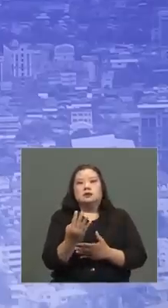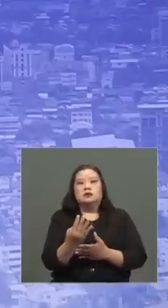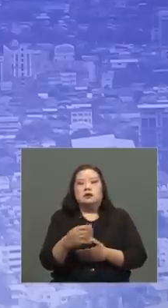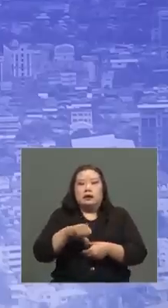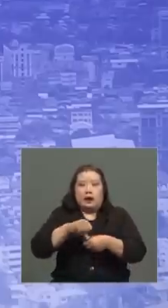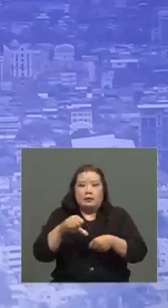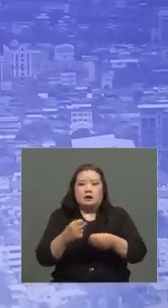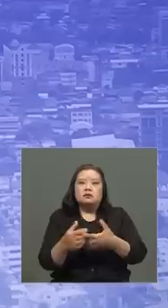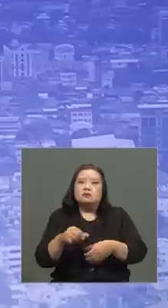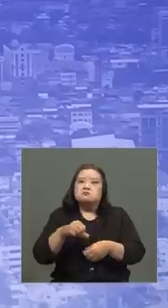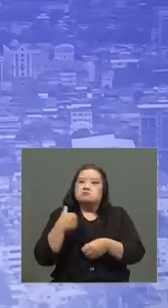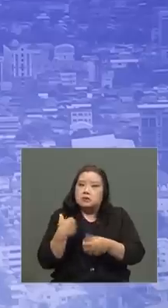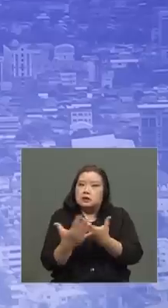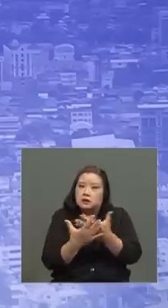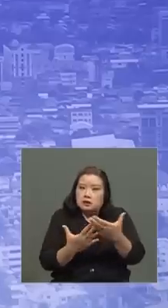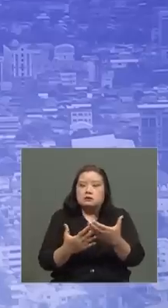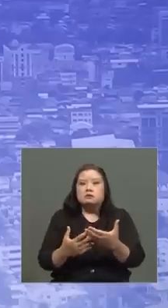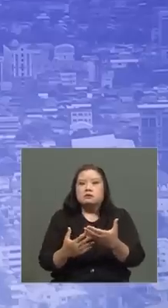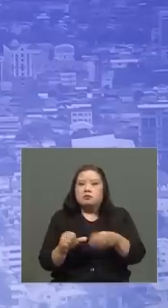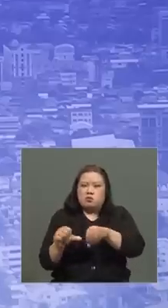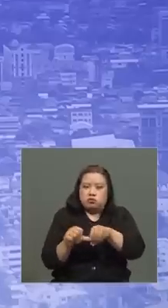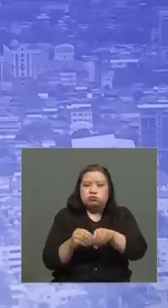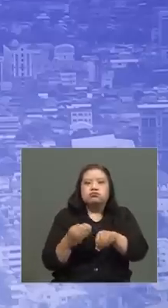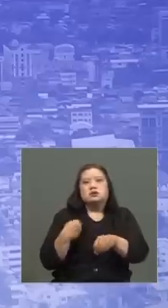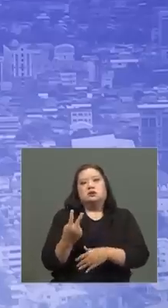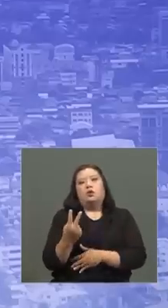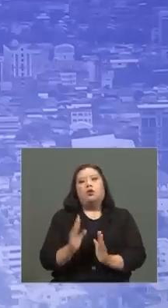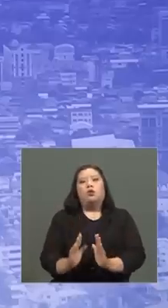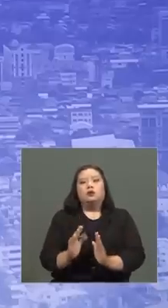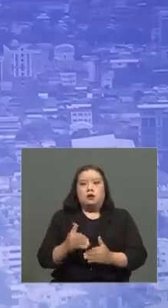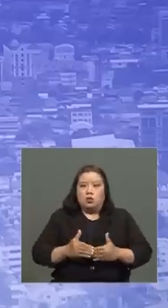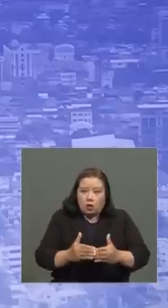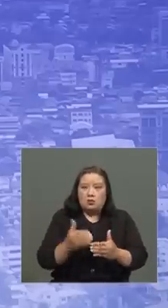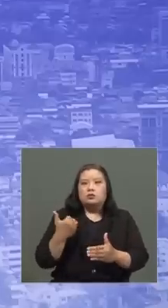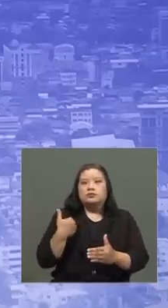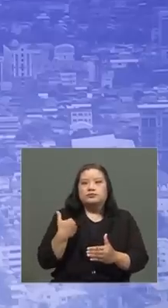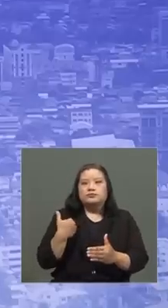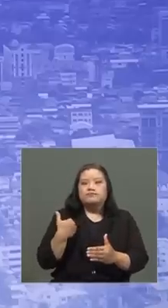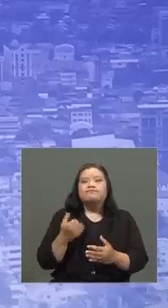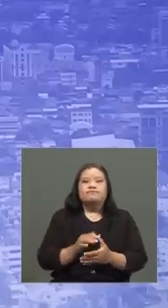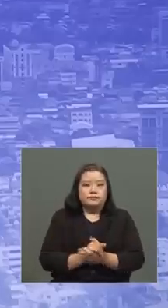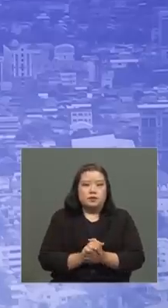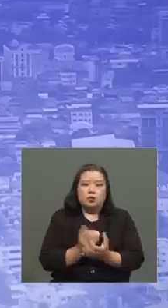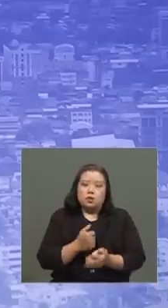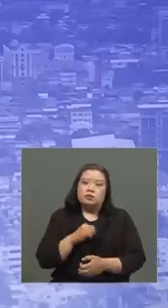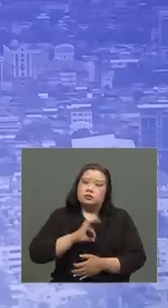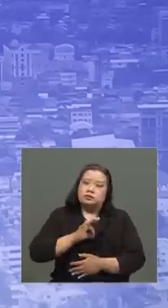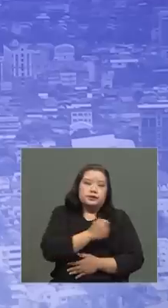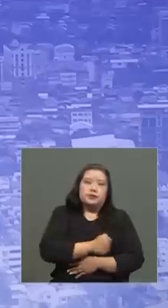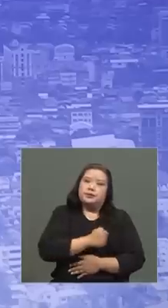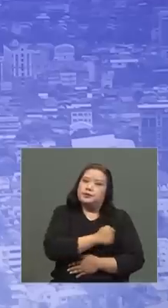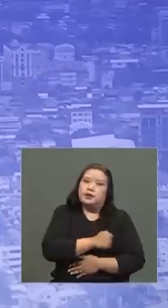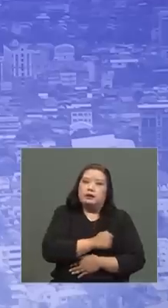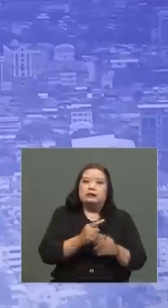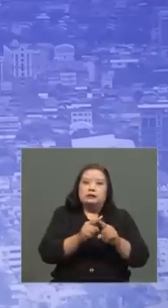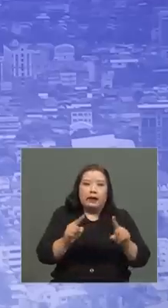มันในเลือดสูง 2นะครับที่สำคัญมีรายติดตั้งครรภ์ด้วยซึ่งตรงนี้ก็ก็น่าเสียใจมากๆทีเดียวนะ